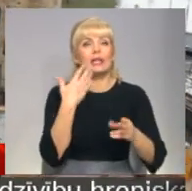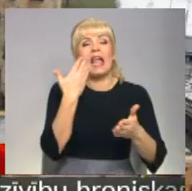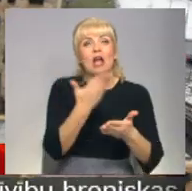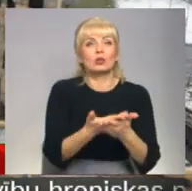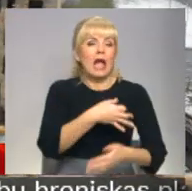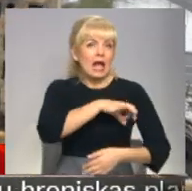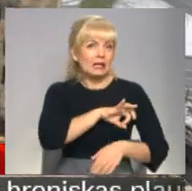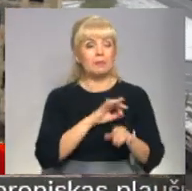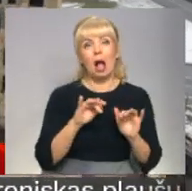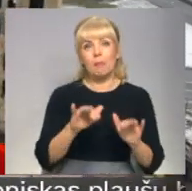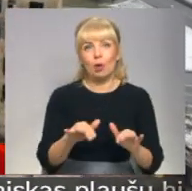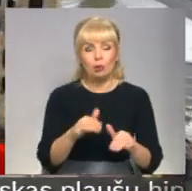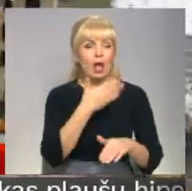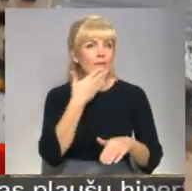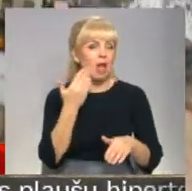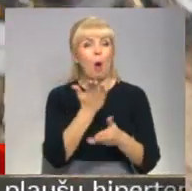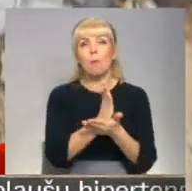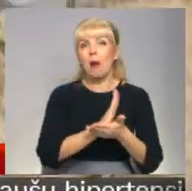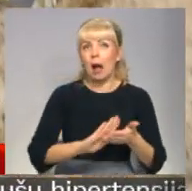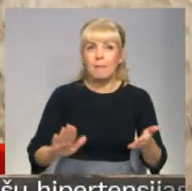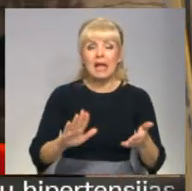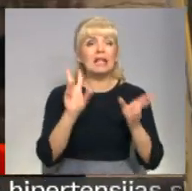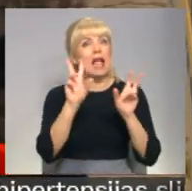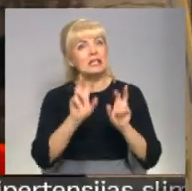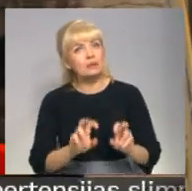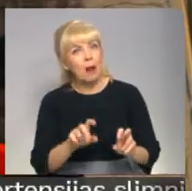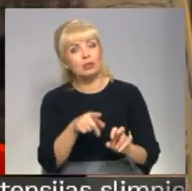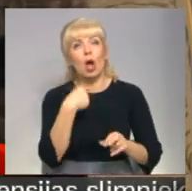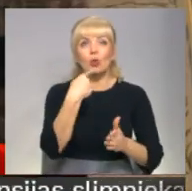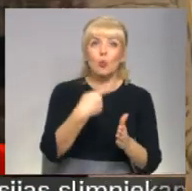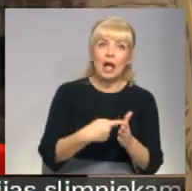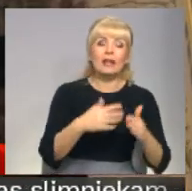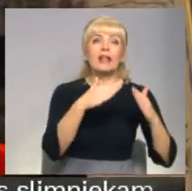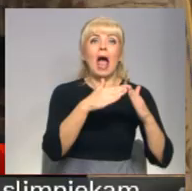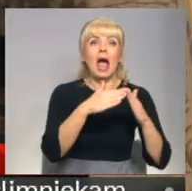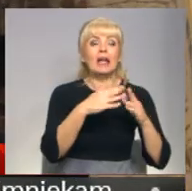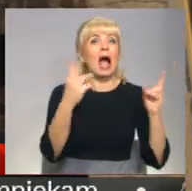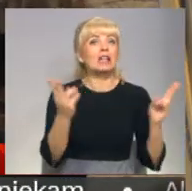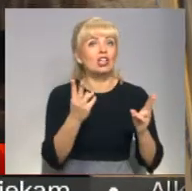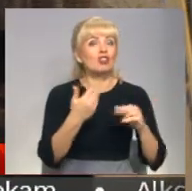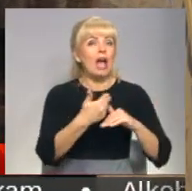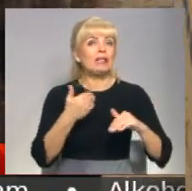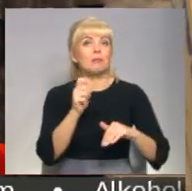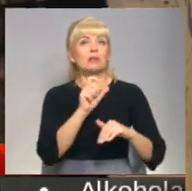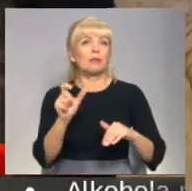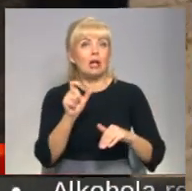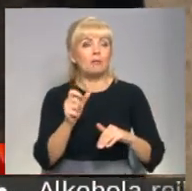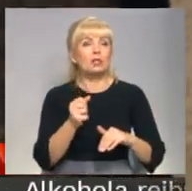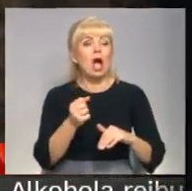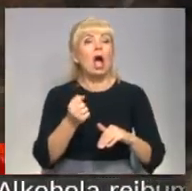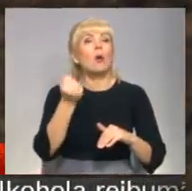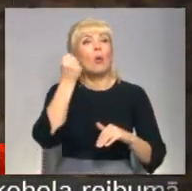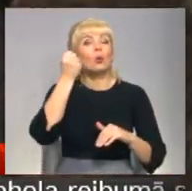kriminālu procesu, bet vēl nav pabeigtas ekspertīzes, lai noteiktu, vai ēkas aizdegšanās īsu brīdi pirms kultūras pieminekļa